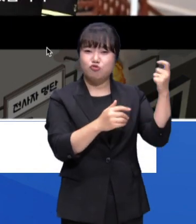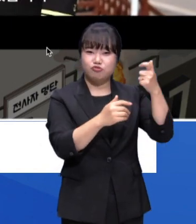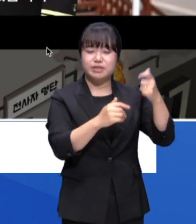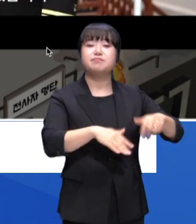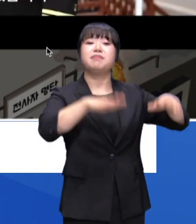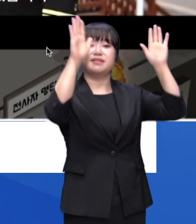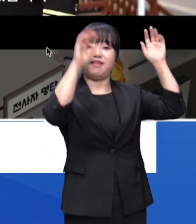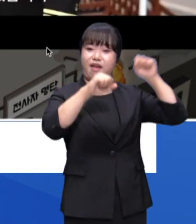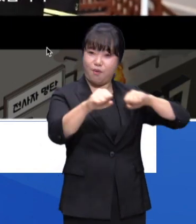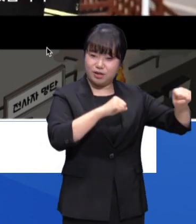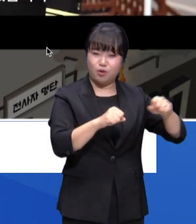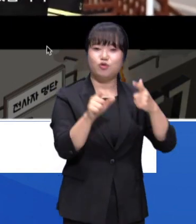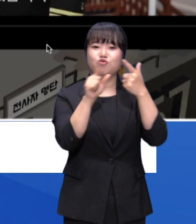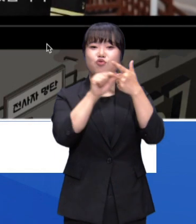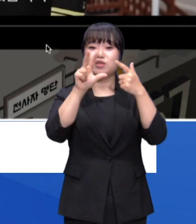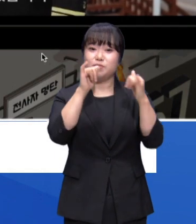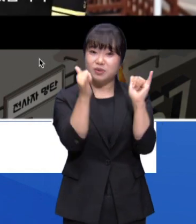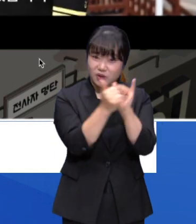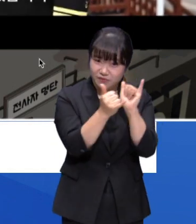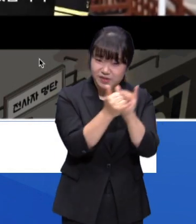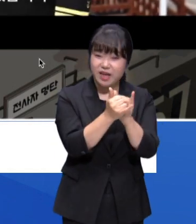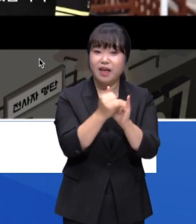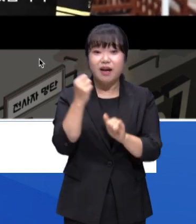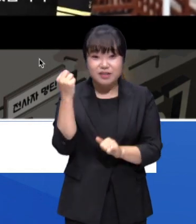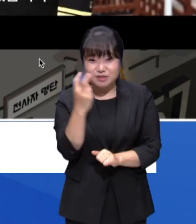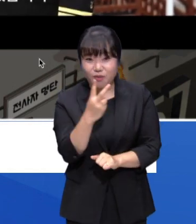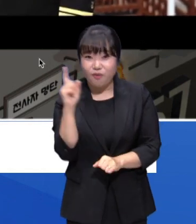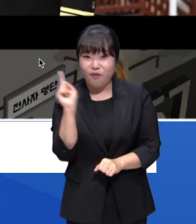네. 그리고 6.25 전쟁, 그 다음에